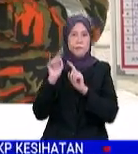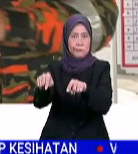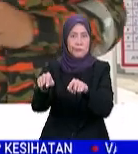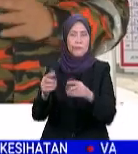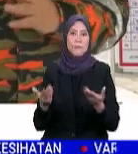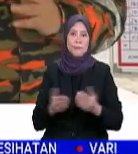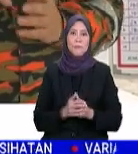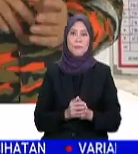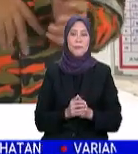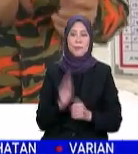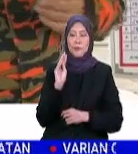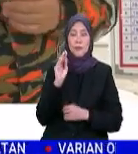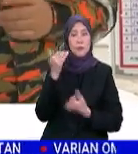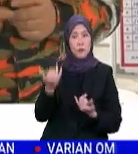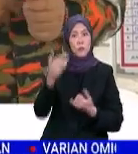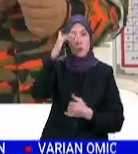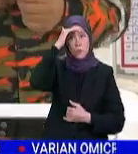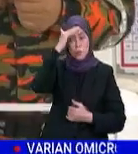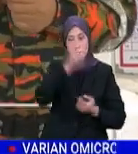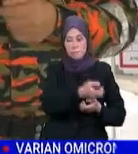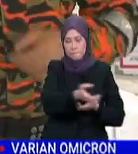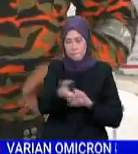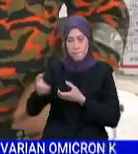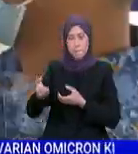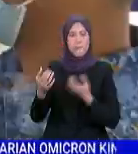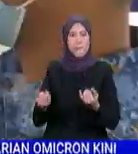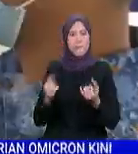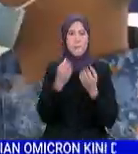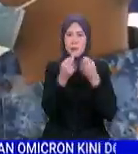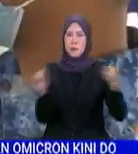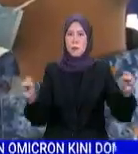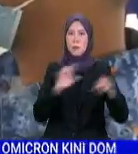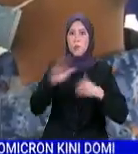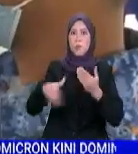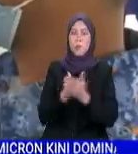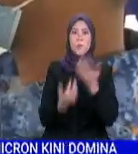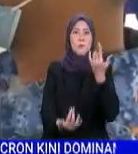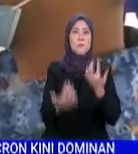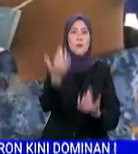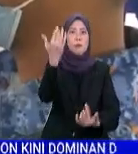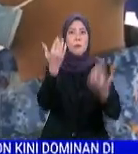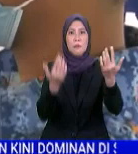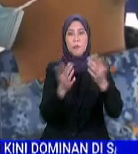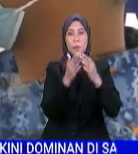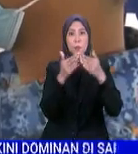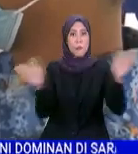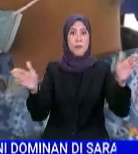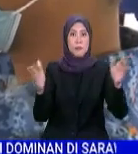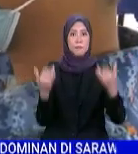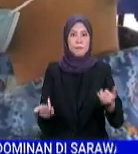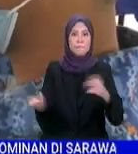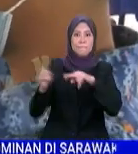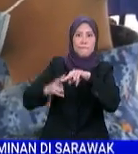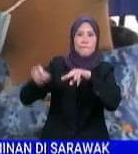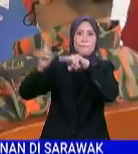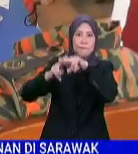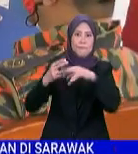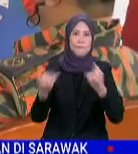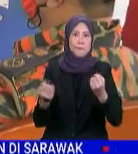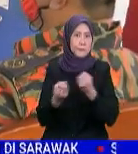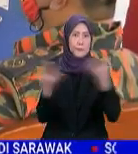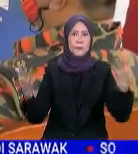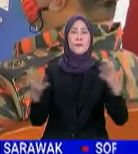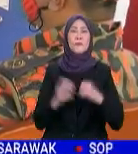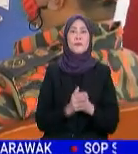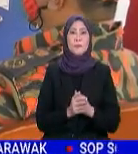Bomba Johor kini bersiap-siaga sepenuhnya menghadapi insiden kebakaran terbuka yang meningkat ketika ini. Persediaan meliputi